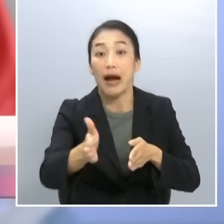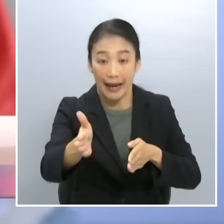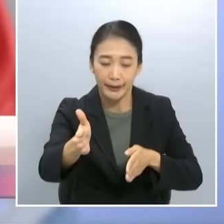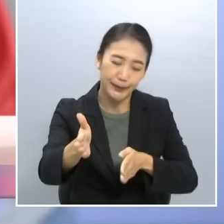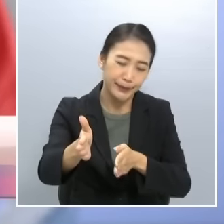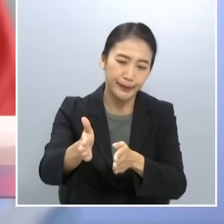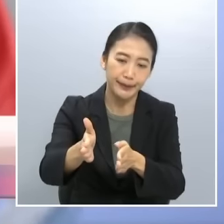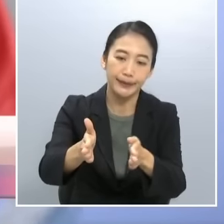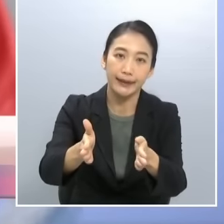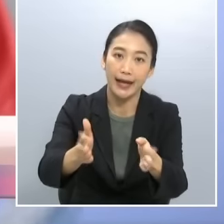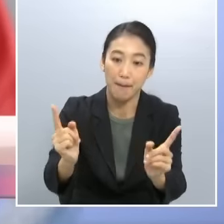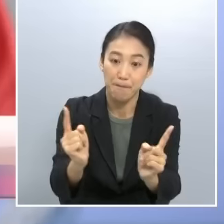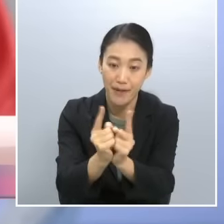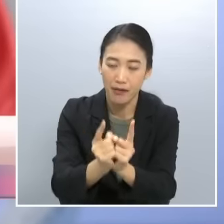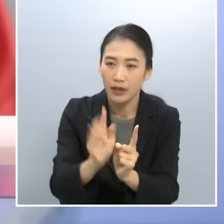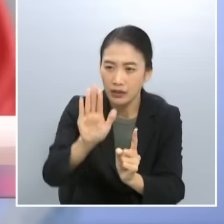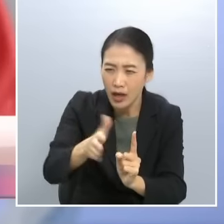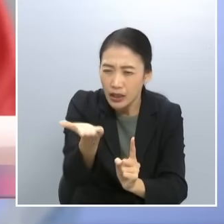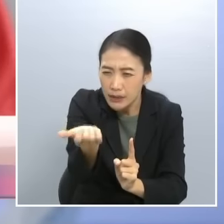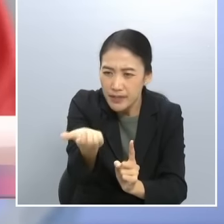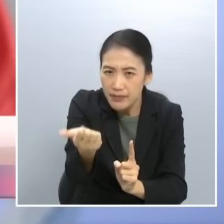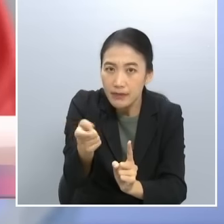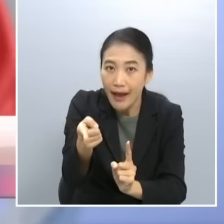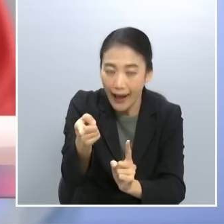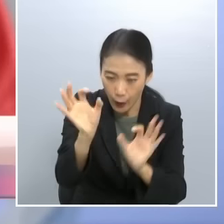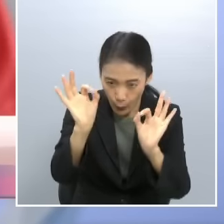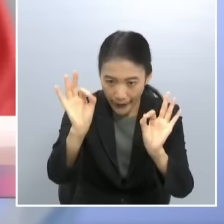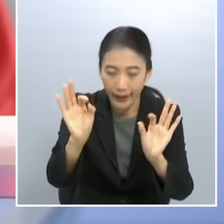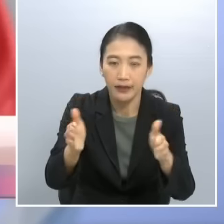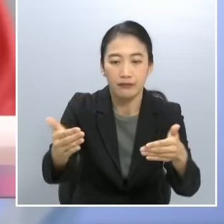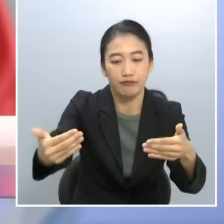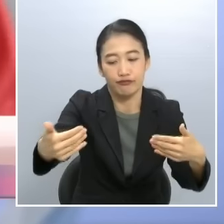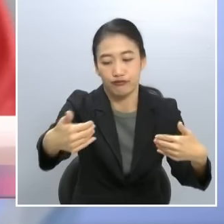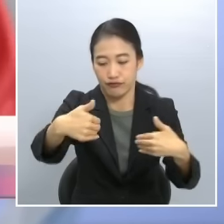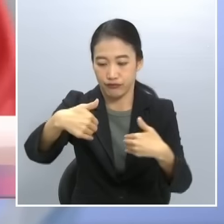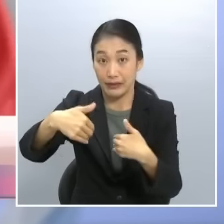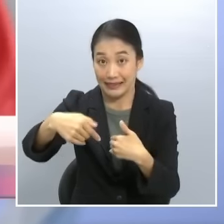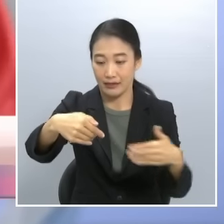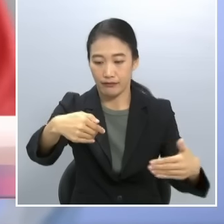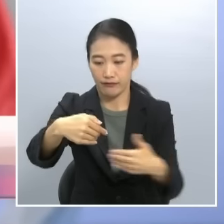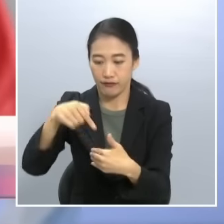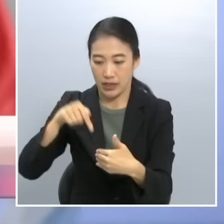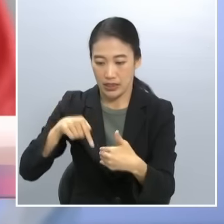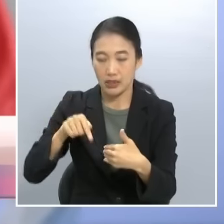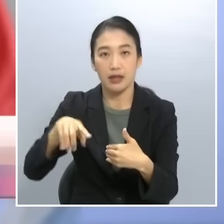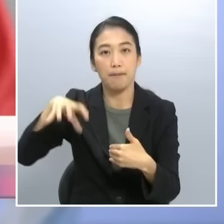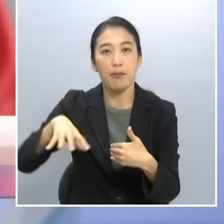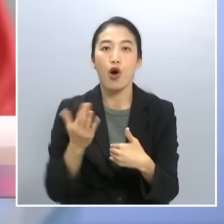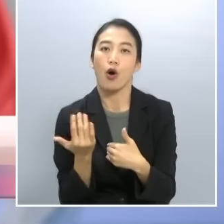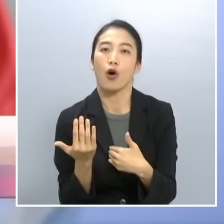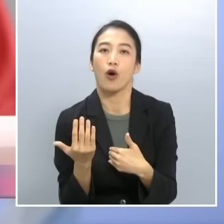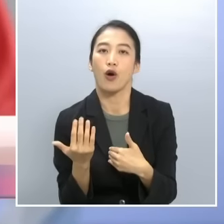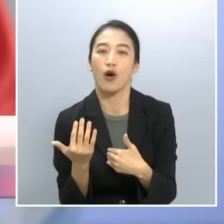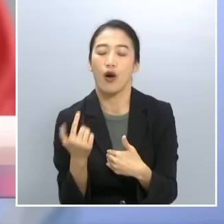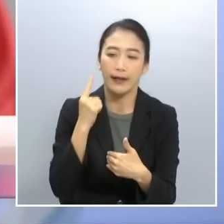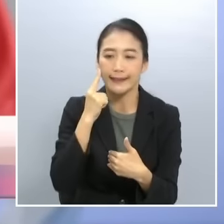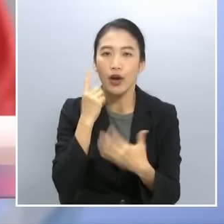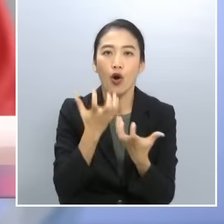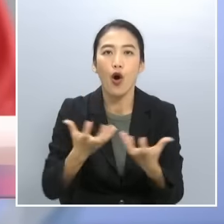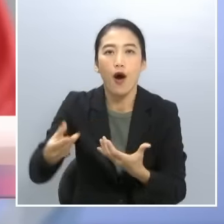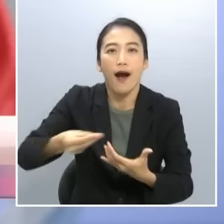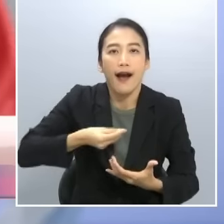อ่ะไม่รู้เหมกันผมจำไม่ได้แต่เราไปกับเพื่อนใช่มั้ยไปคนเดียวเนี่ยครับไปคนเดียววันนี้เรามาพบตำรวจเพราะเพราะว่าไปขยี้ข่าวผมเนี่ยผมไปทำอะไรผิดเนี่ย